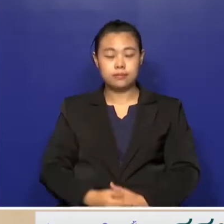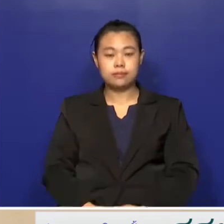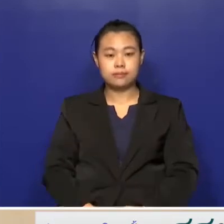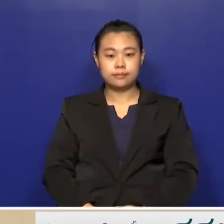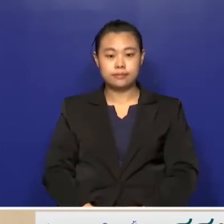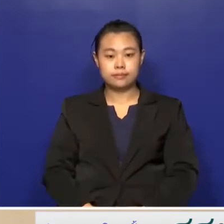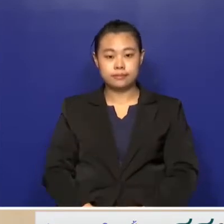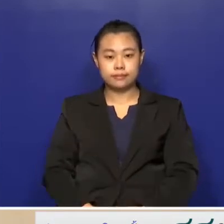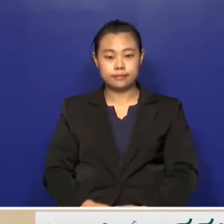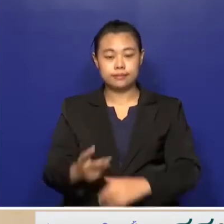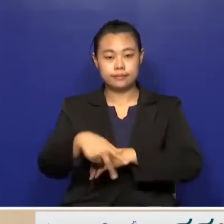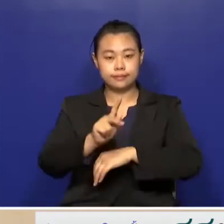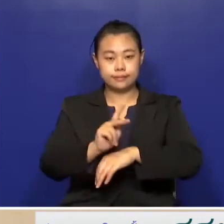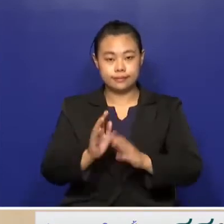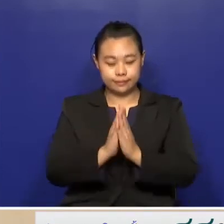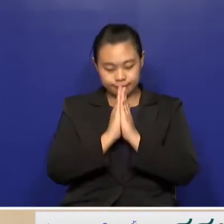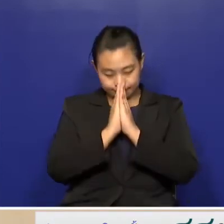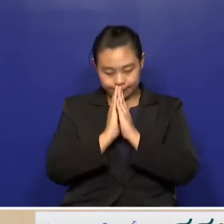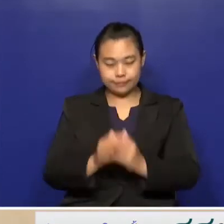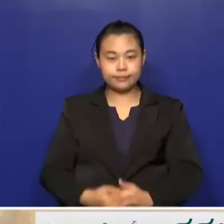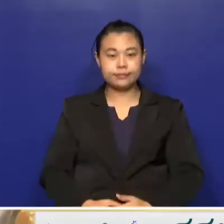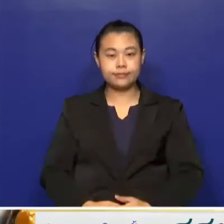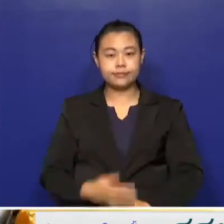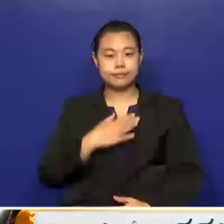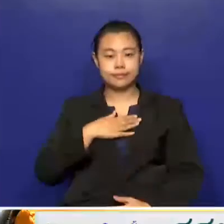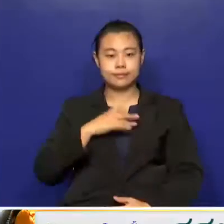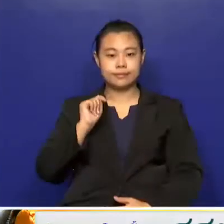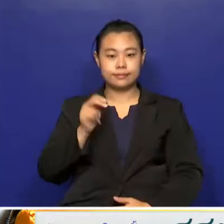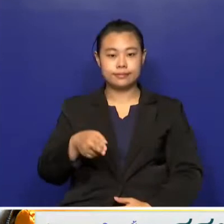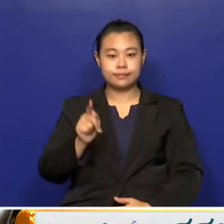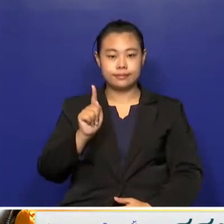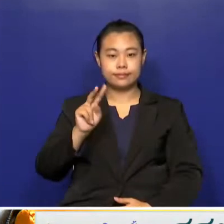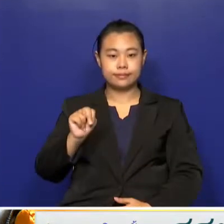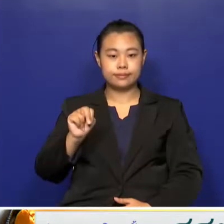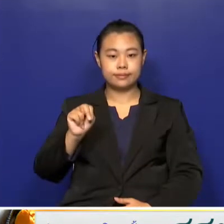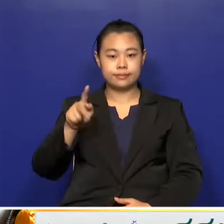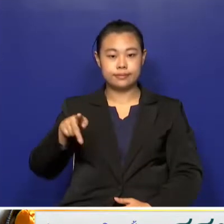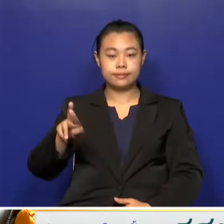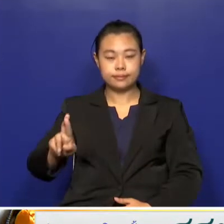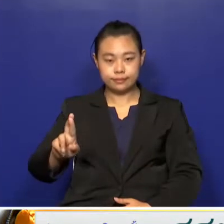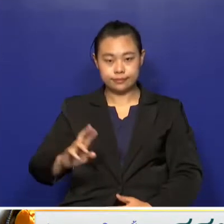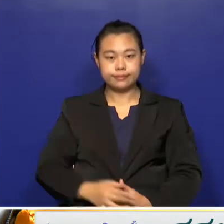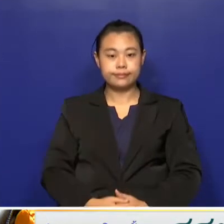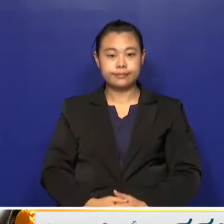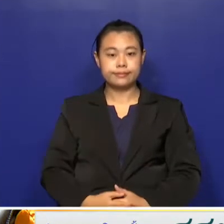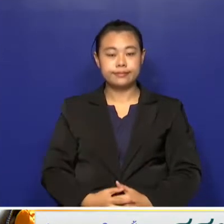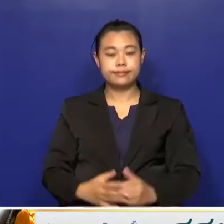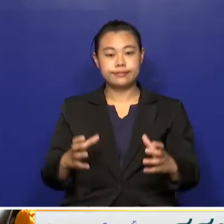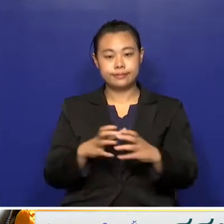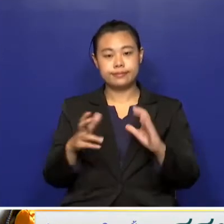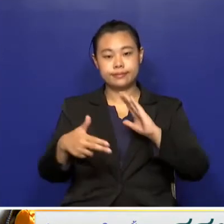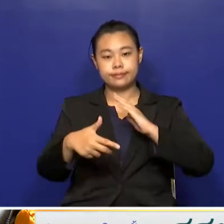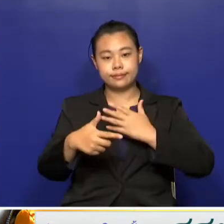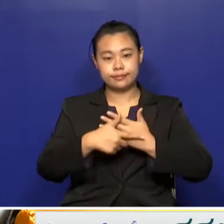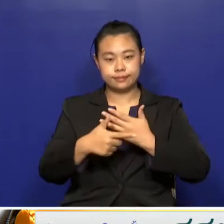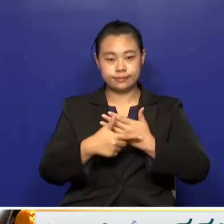ท่านประธานที่เคารพดิฉันนางสาวธนพรสมทองแดงบัญชีรายชื่อพรรคเสรีรวมไทยพระนครศรีอยุธยามีเรื่องหารือท่านประธาน